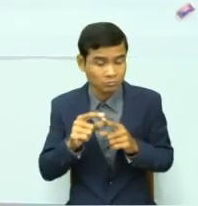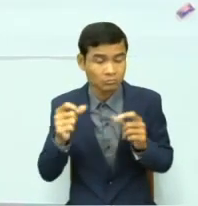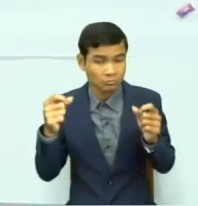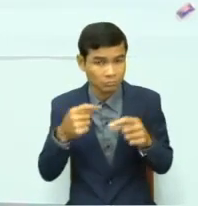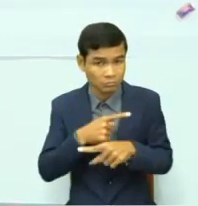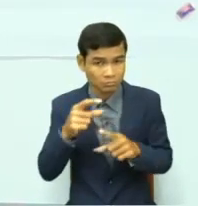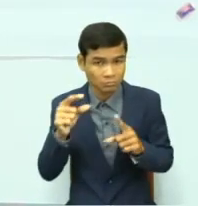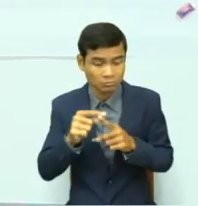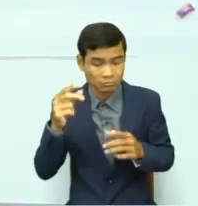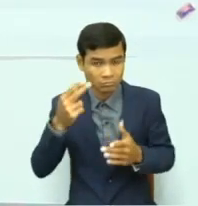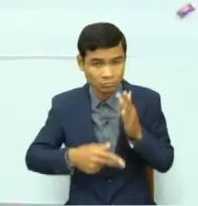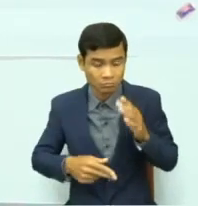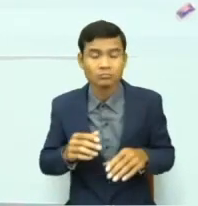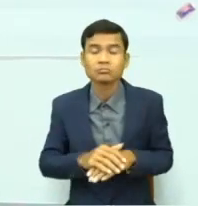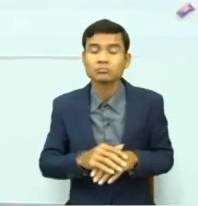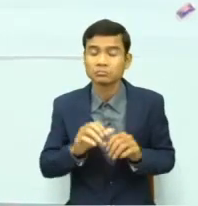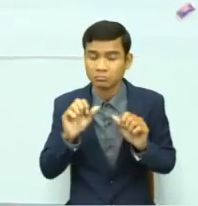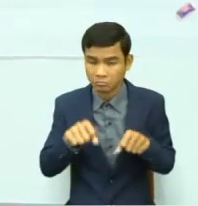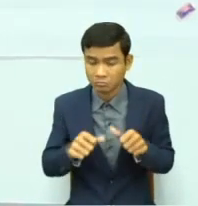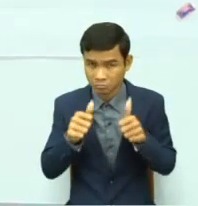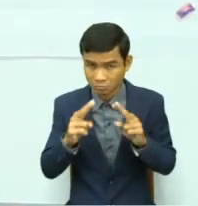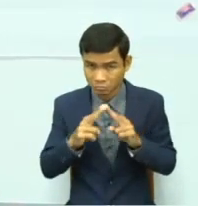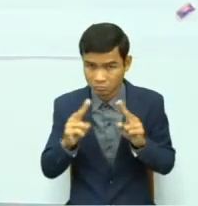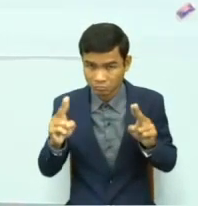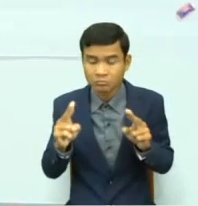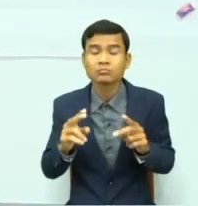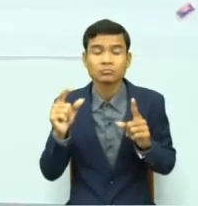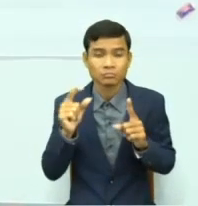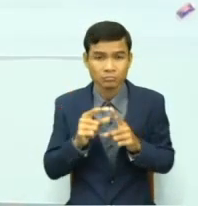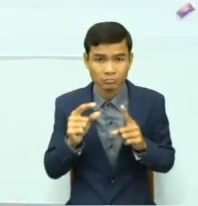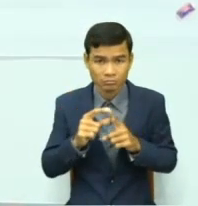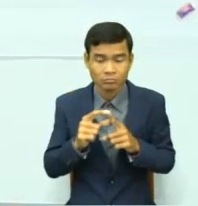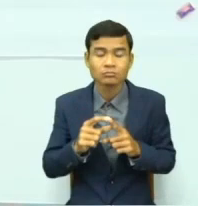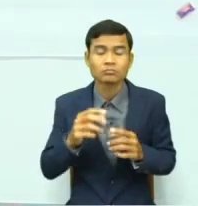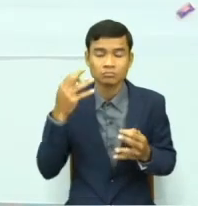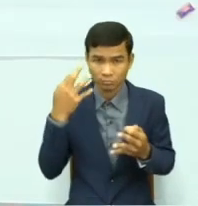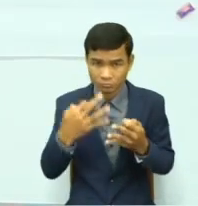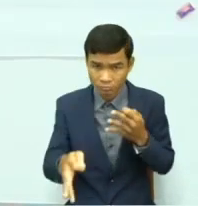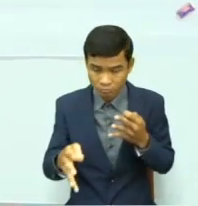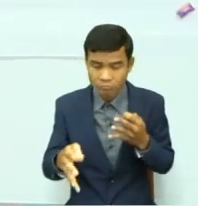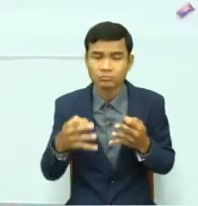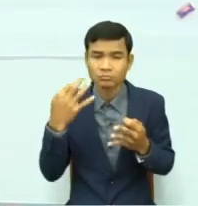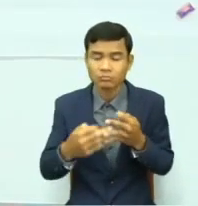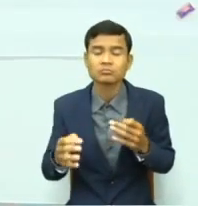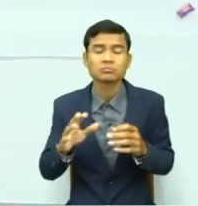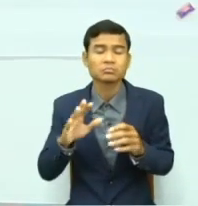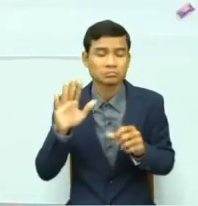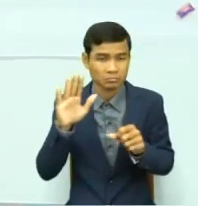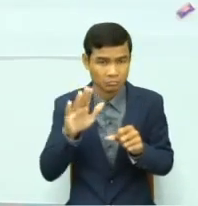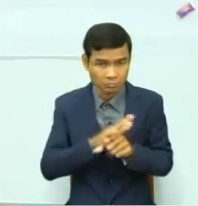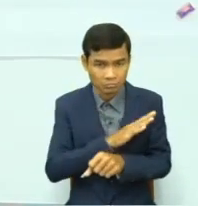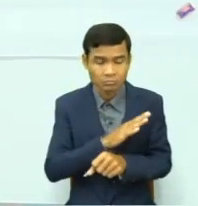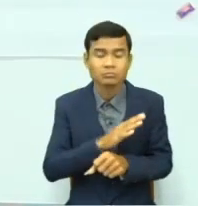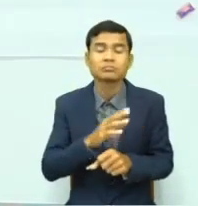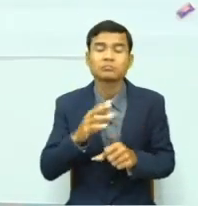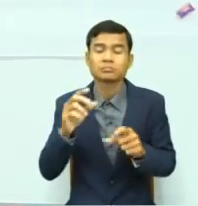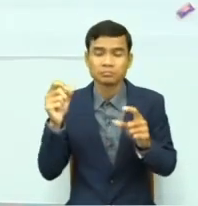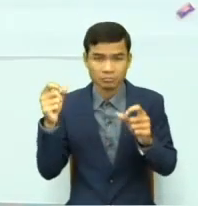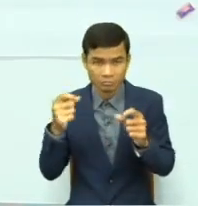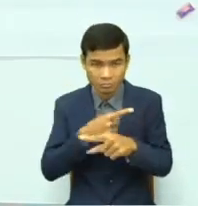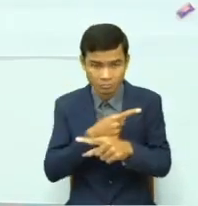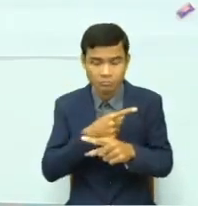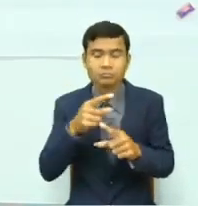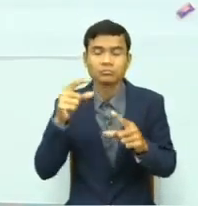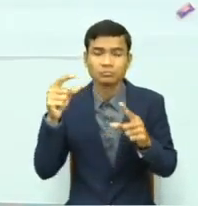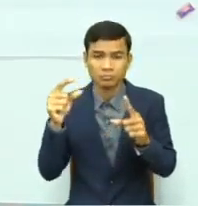ta bị ở vầy tớ con chá là ọt ná cư bị khoác chá bánh cư tươi nắng nằm khoác chàng